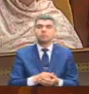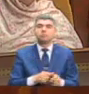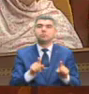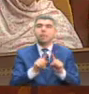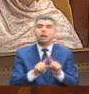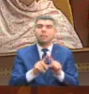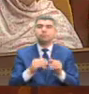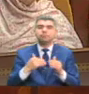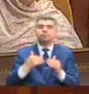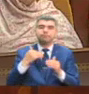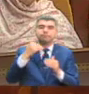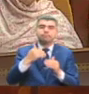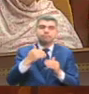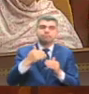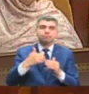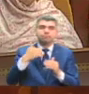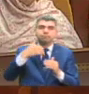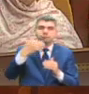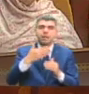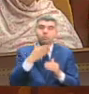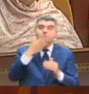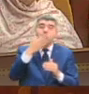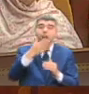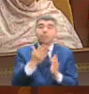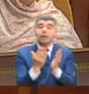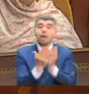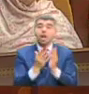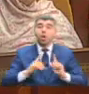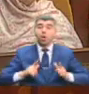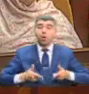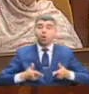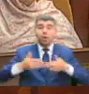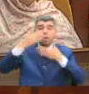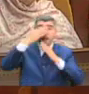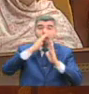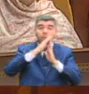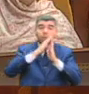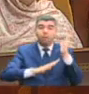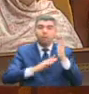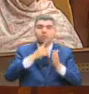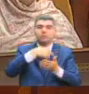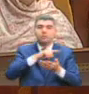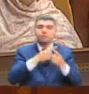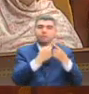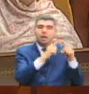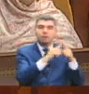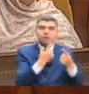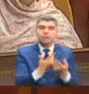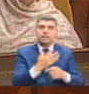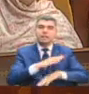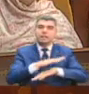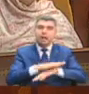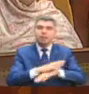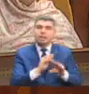التطوير ديال المنظومة التعليمية في المغرب، على حساب واحد العدد ديال الأمور اللي عندها بعد تربوي